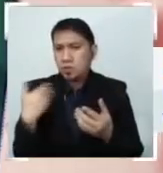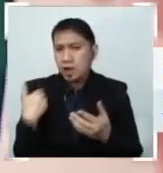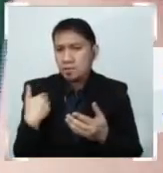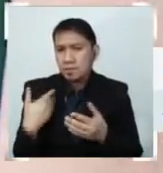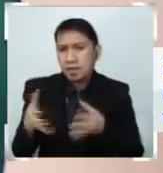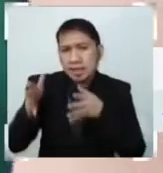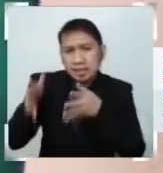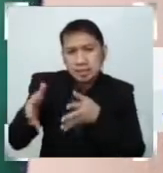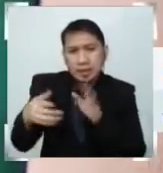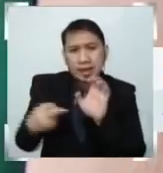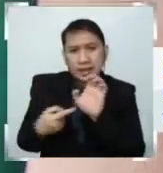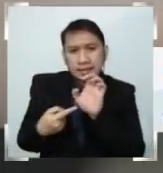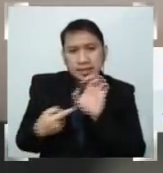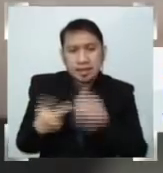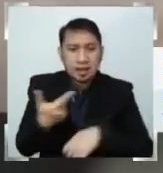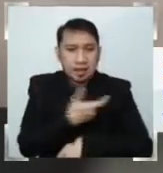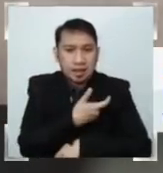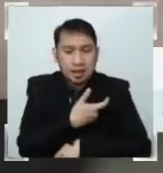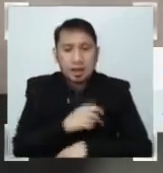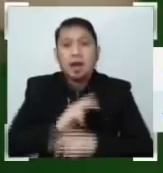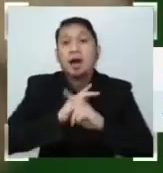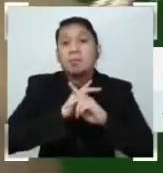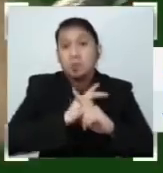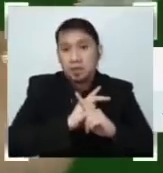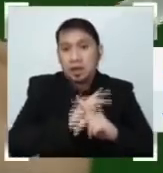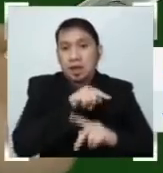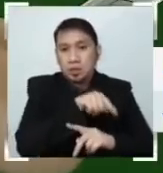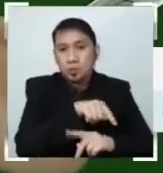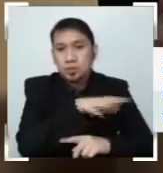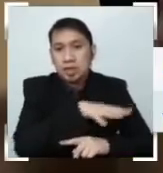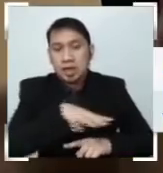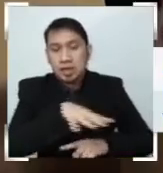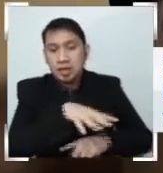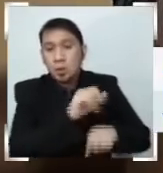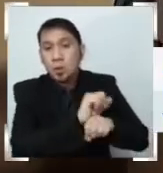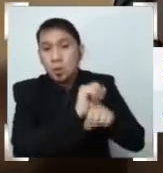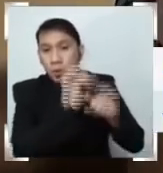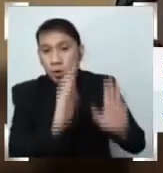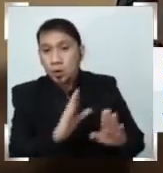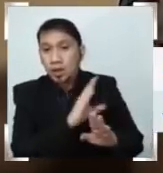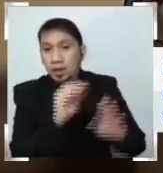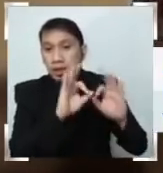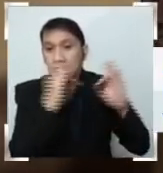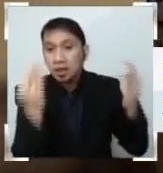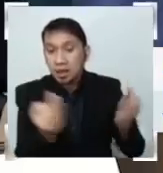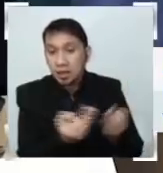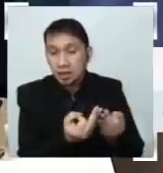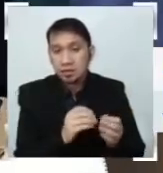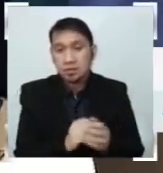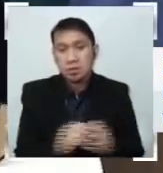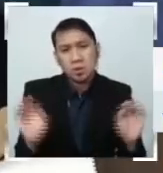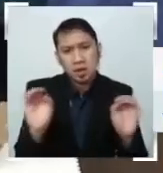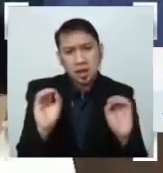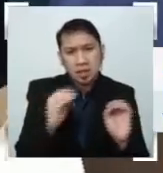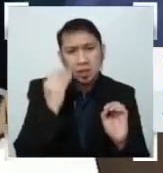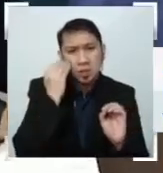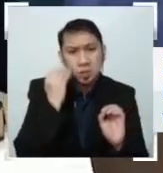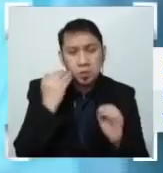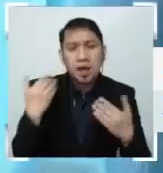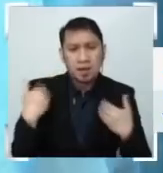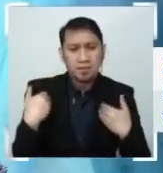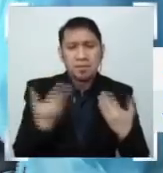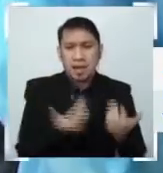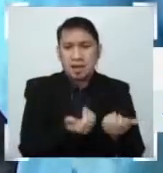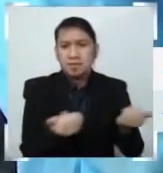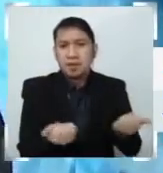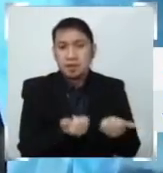para na rin daw sa proteksyon ng kanilang mga empleyado at pamilya. Wala na raw shortage at sa laki ng stockpile, nanganganib daw